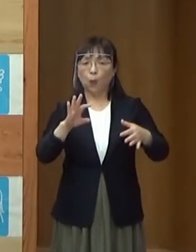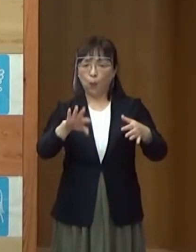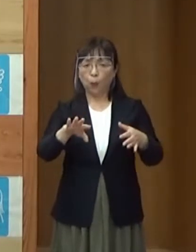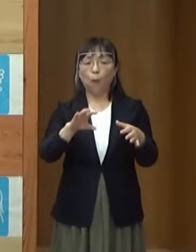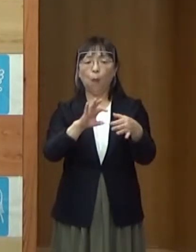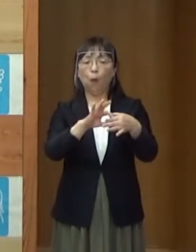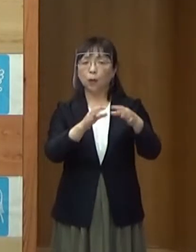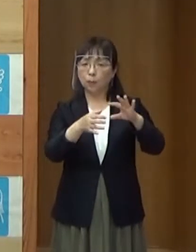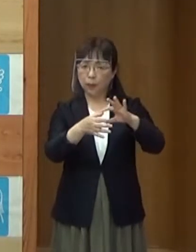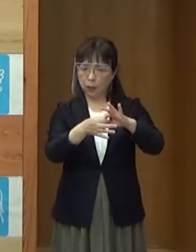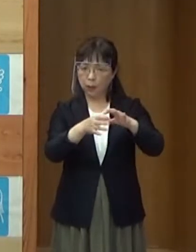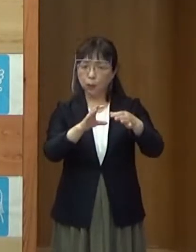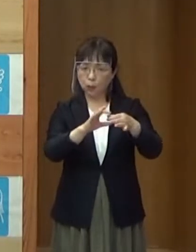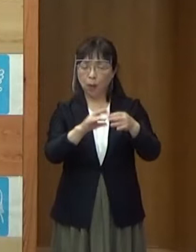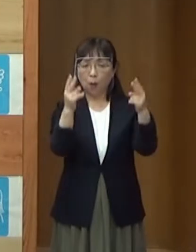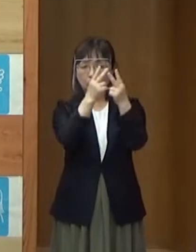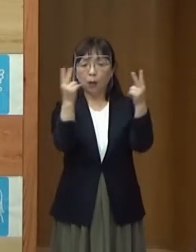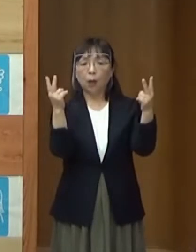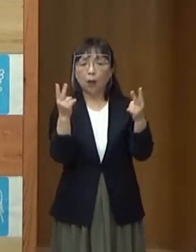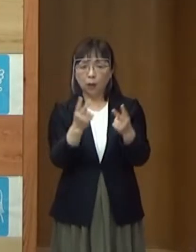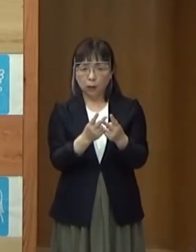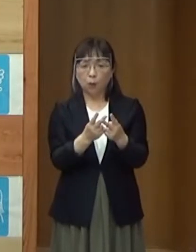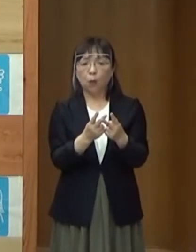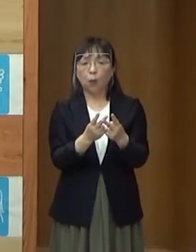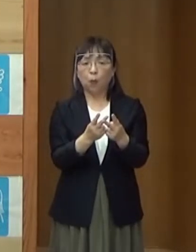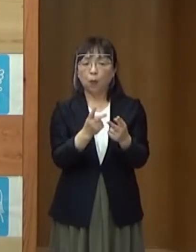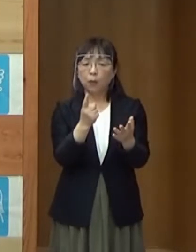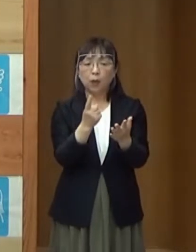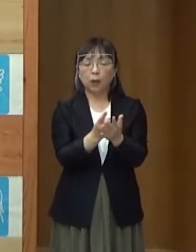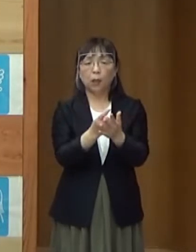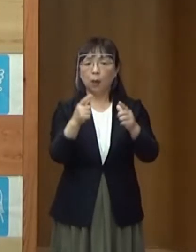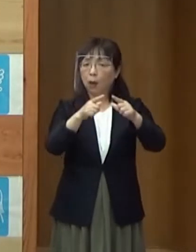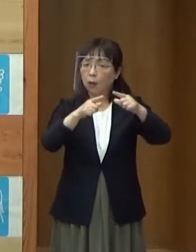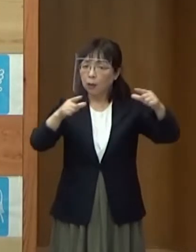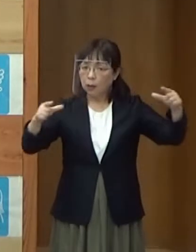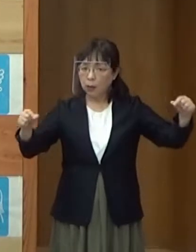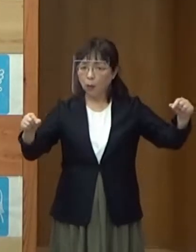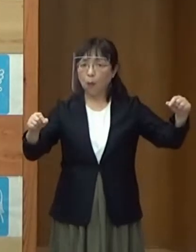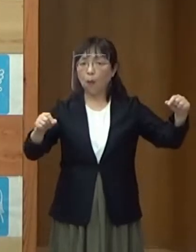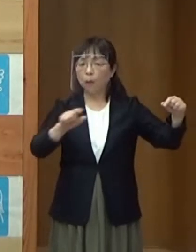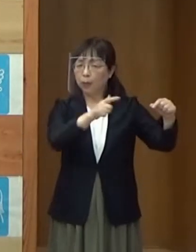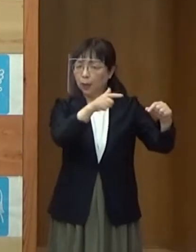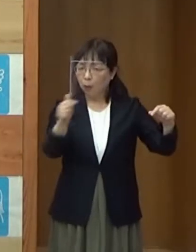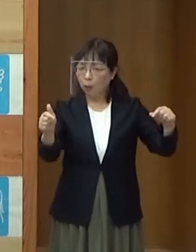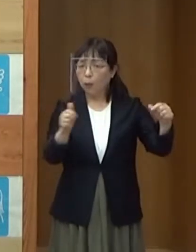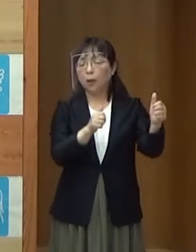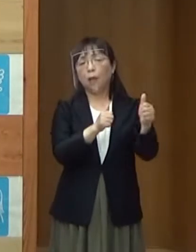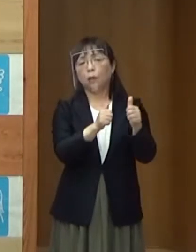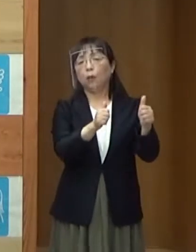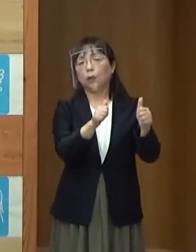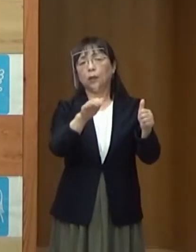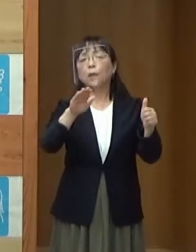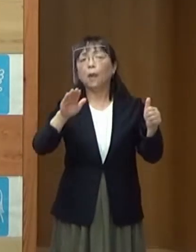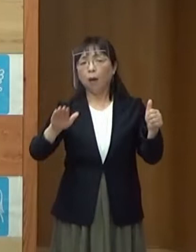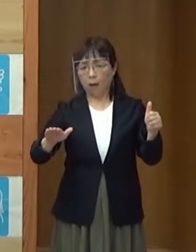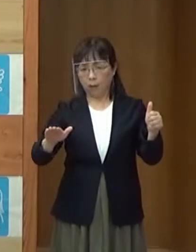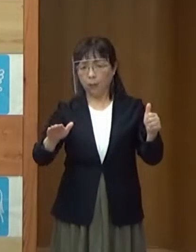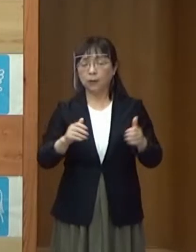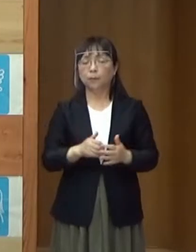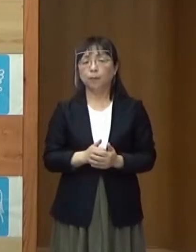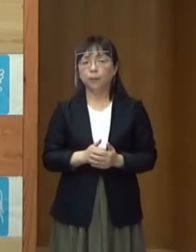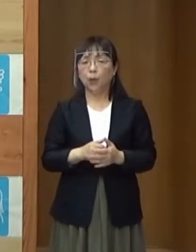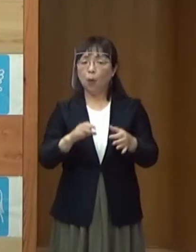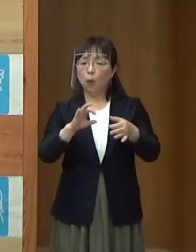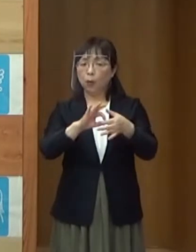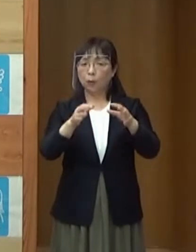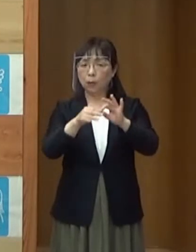ックは、北海道で行われる競技だけじゃなくて日本中でいろんな競技が行われるわけです。このオ